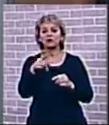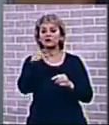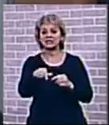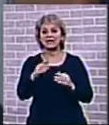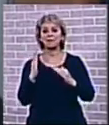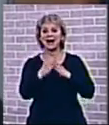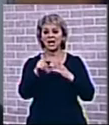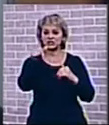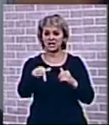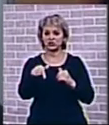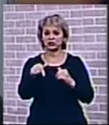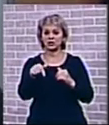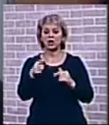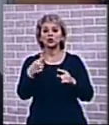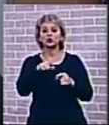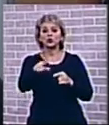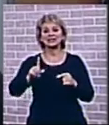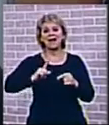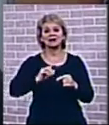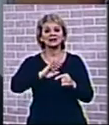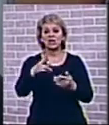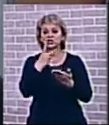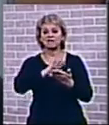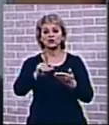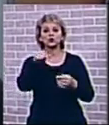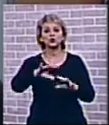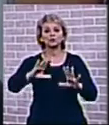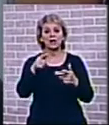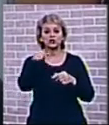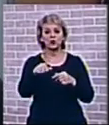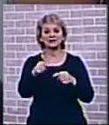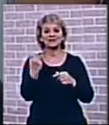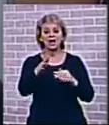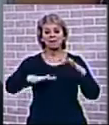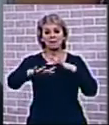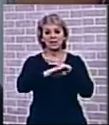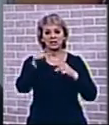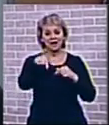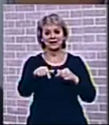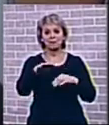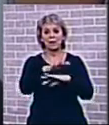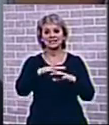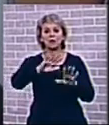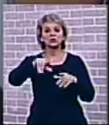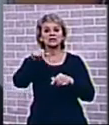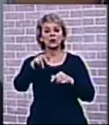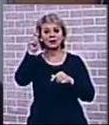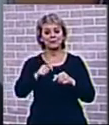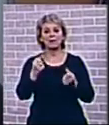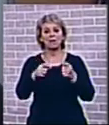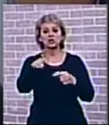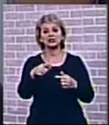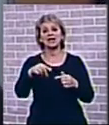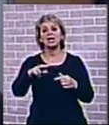посторонние, проходящие. То есть охрана даже не видела то, что происходит в ангаре. После того, как приехала, машина